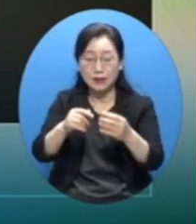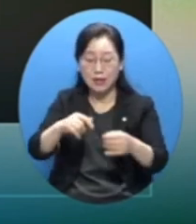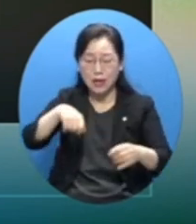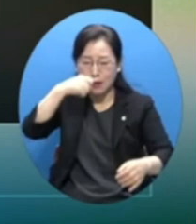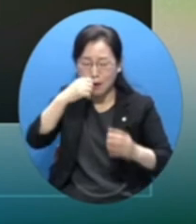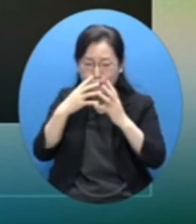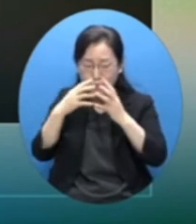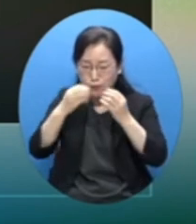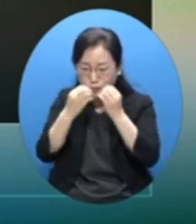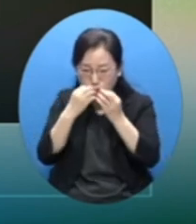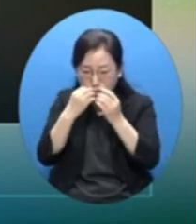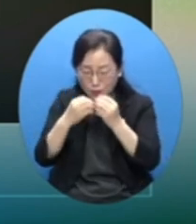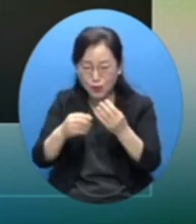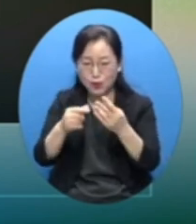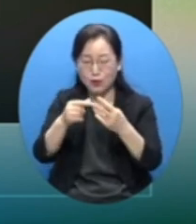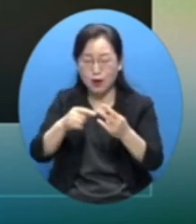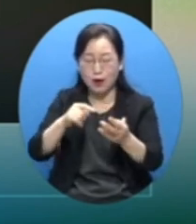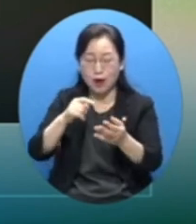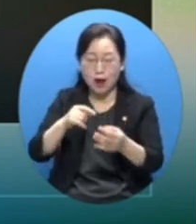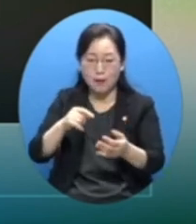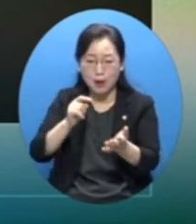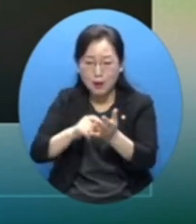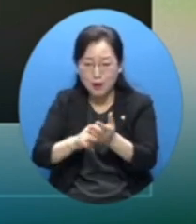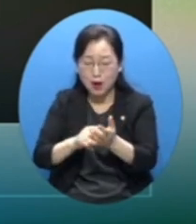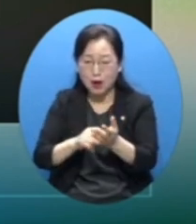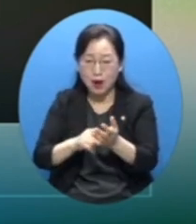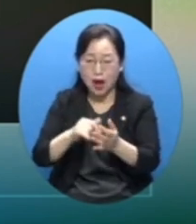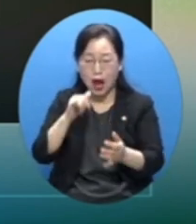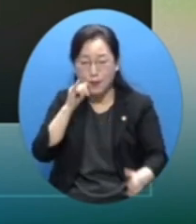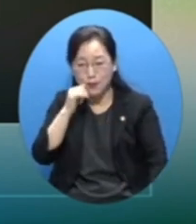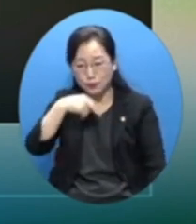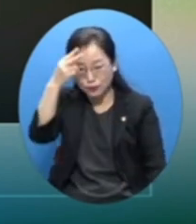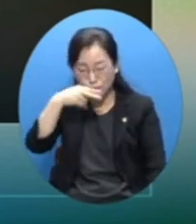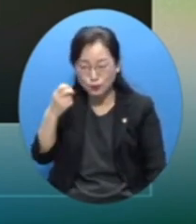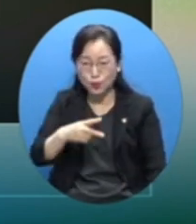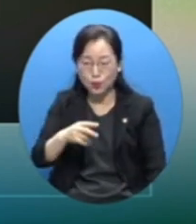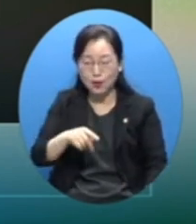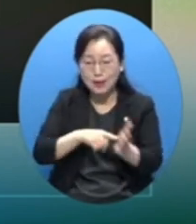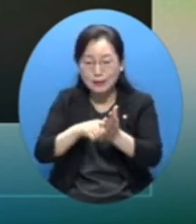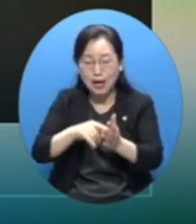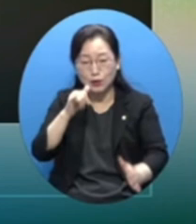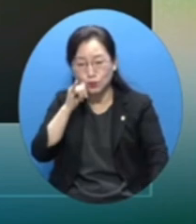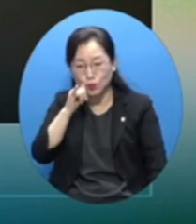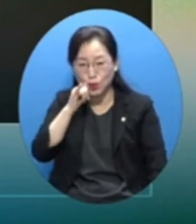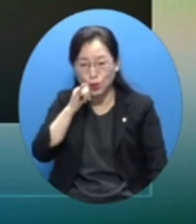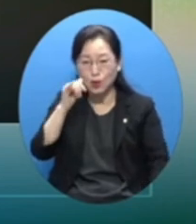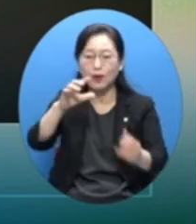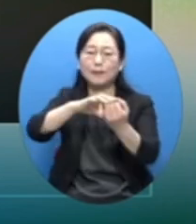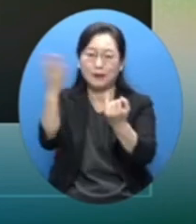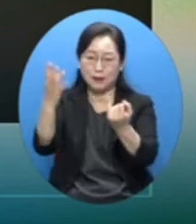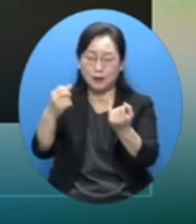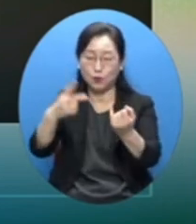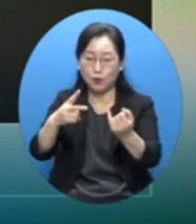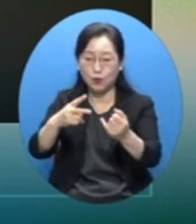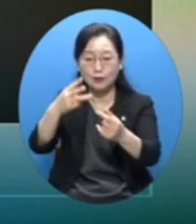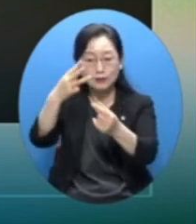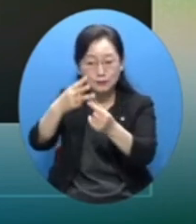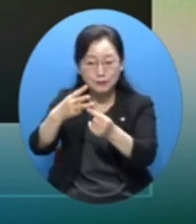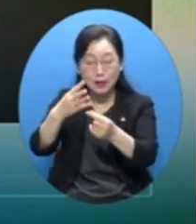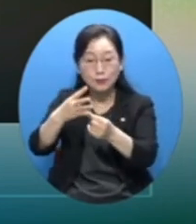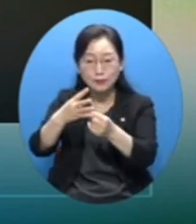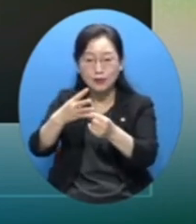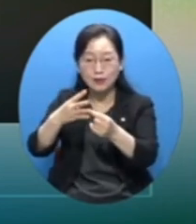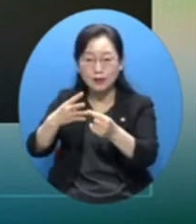급성 알콜 중독 약물 중독에서 치료받고 그 다음에 교통사고 살아나서